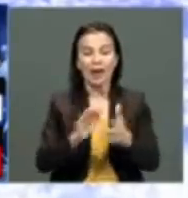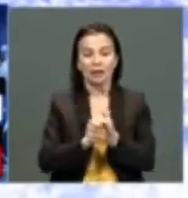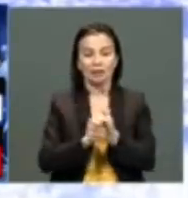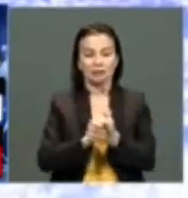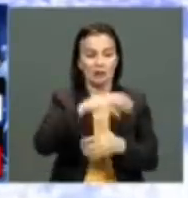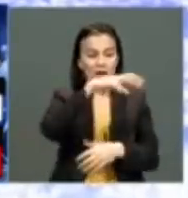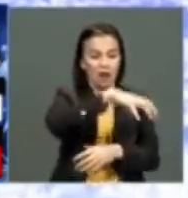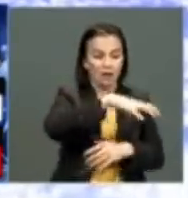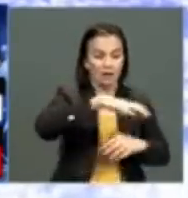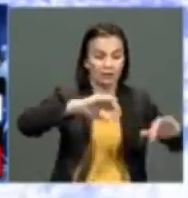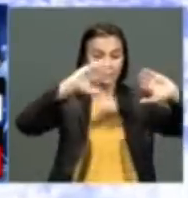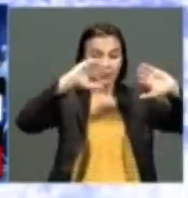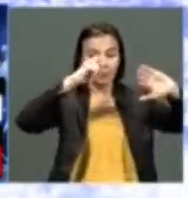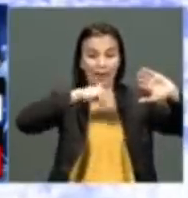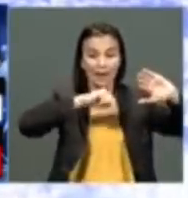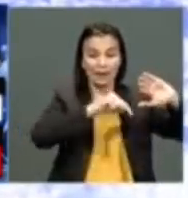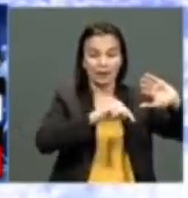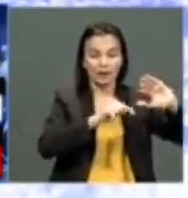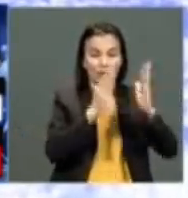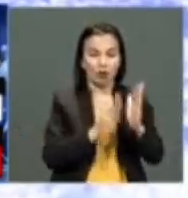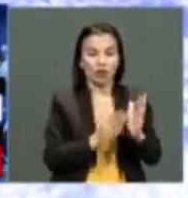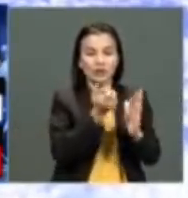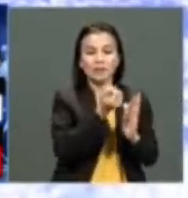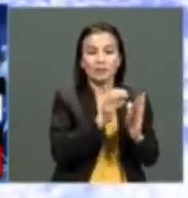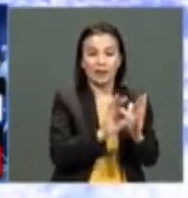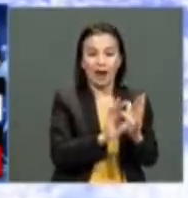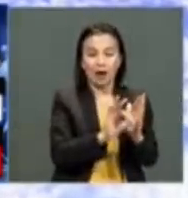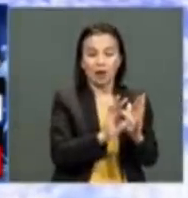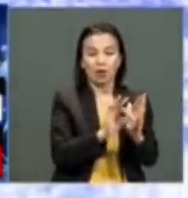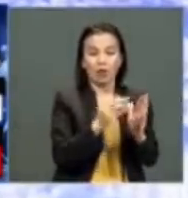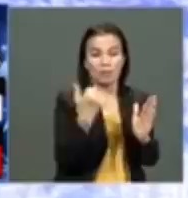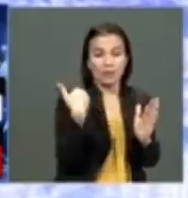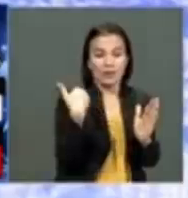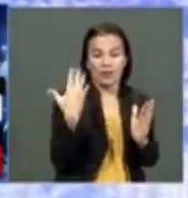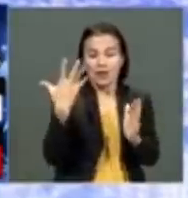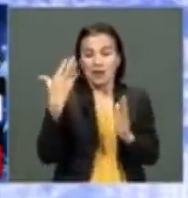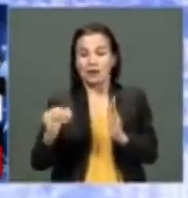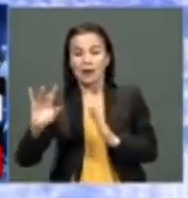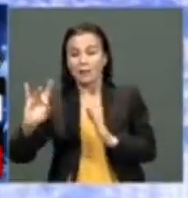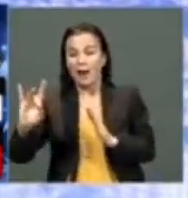คนมีเอกสารที่เดินทางเข้ามาในครบหมดแต่เอกสารที่ส่งกันในระหว่างหน่วยงานของไทยเราเนี่ย19คนมีอีก 8